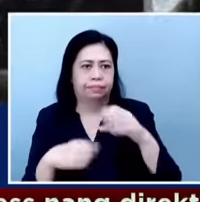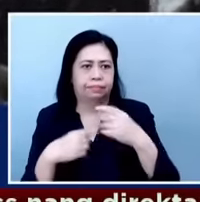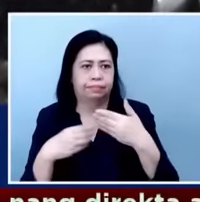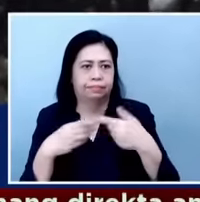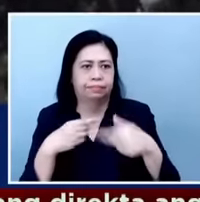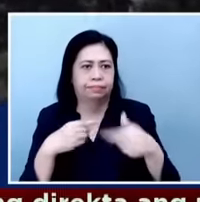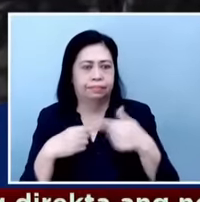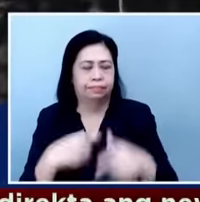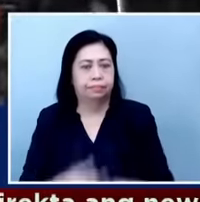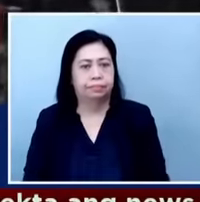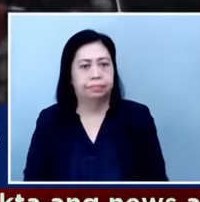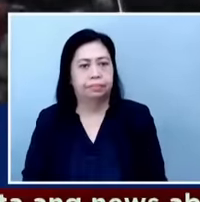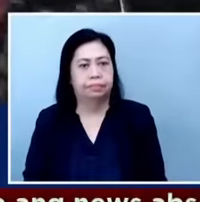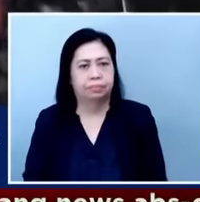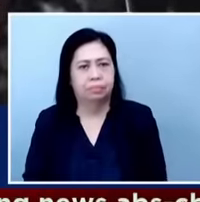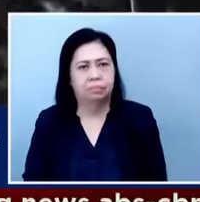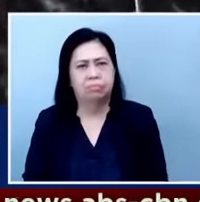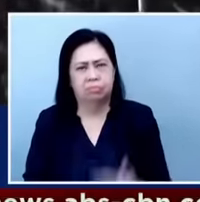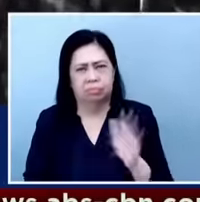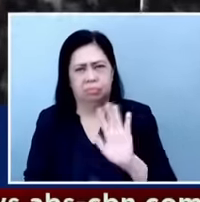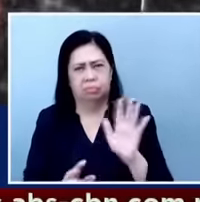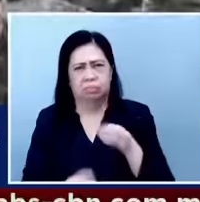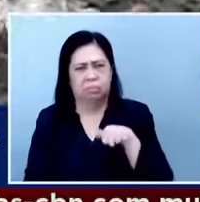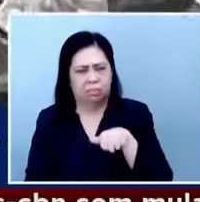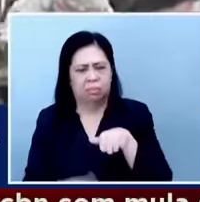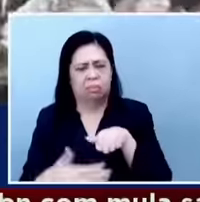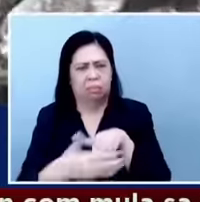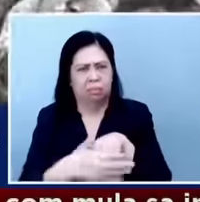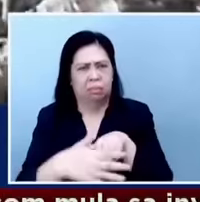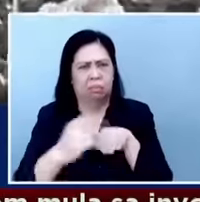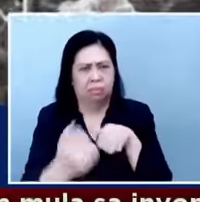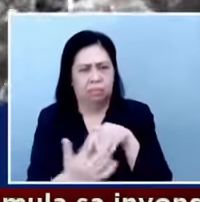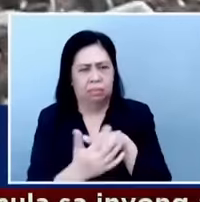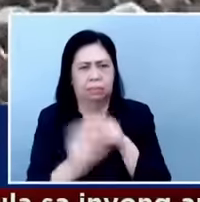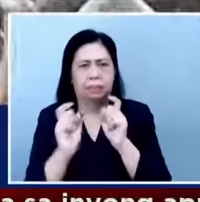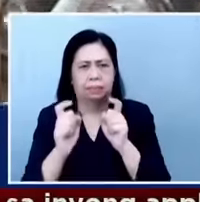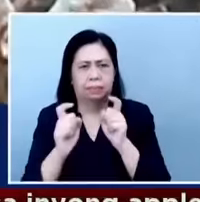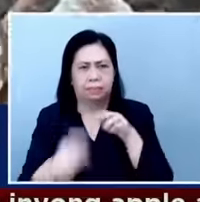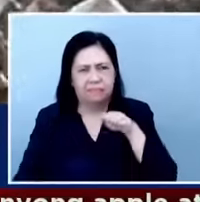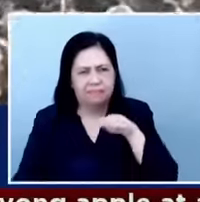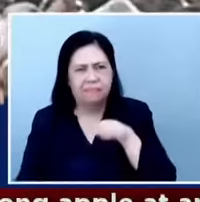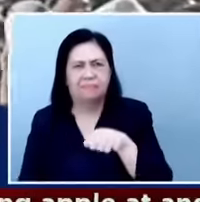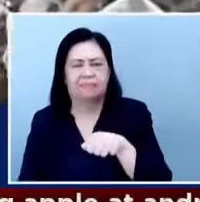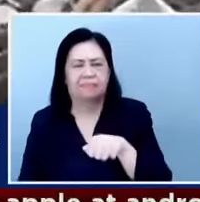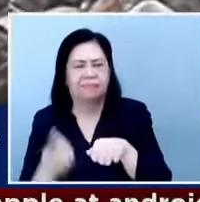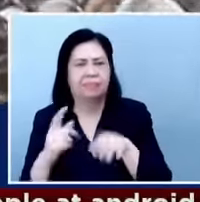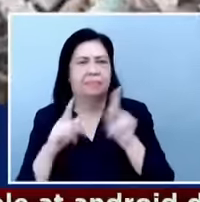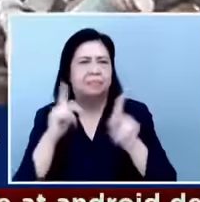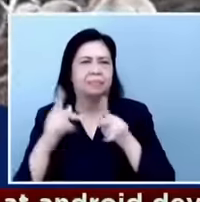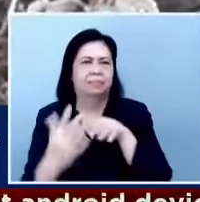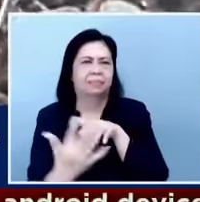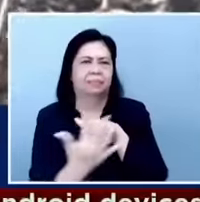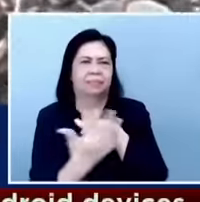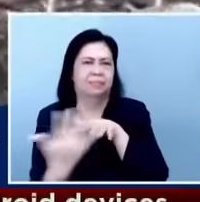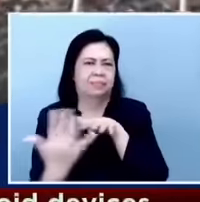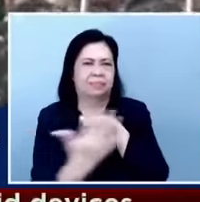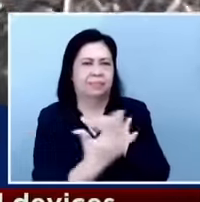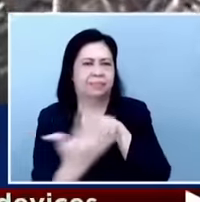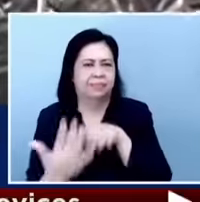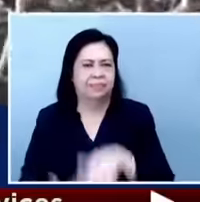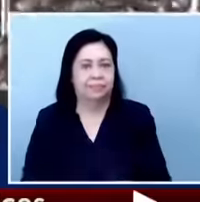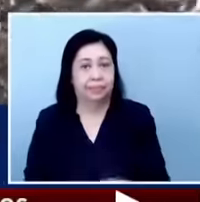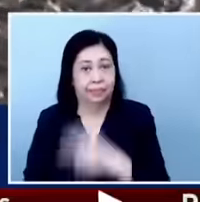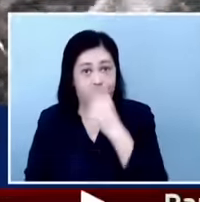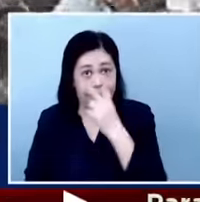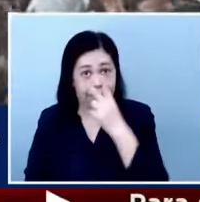Huwag lang sana maharang pa uli ng mga tao. Mabilis na ito makakapasok sa loob ng simbahan. Ayan na po, kung nakikita niyo